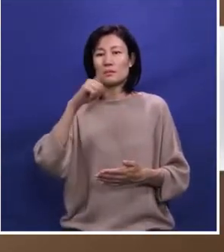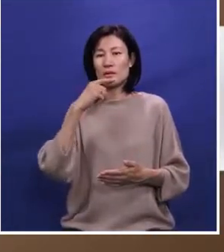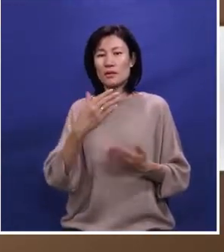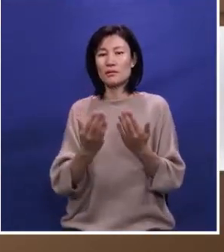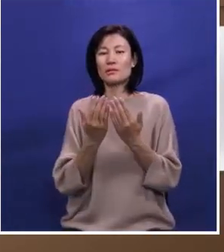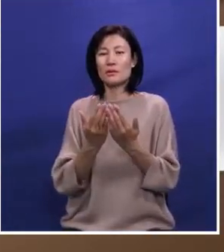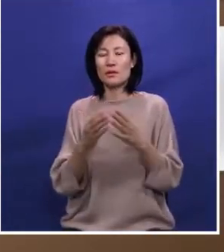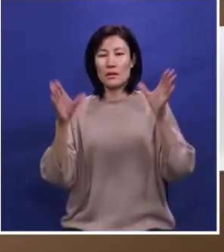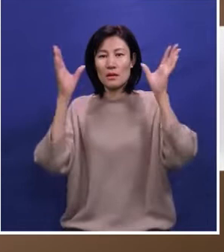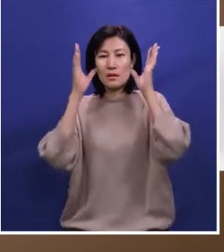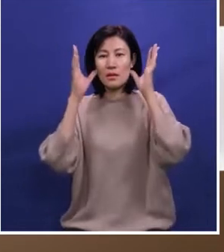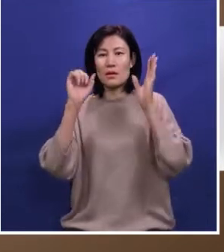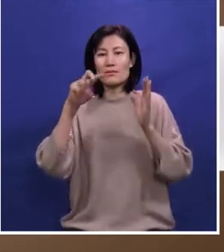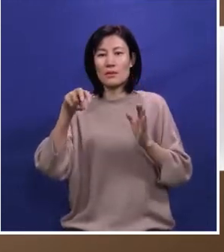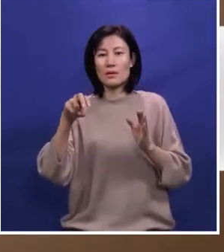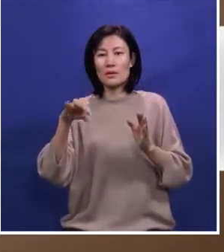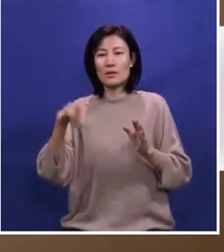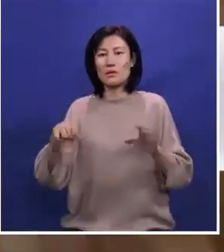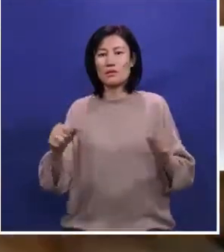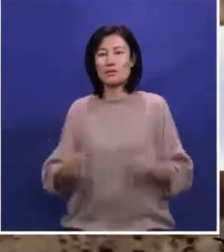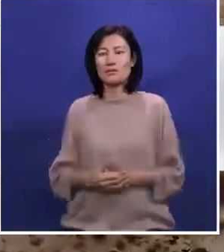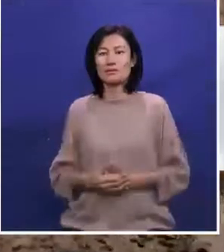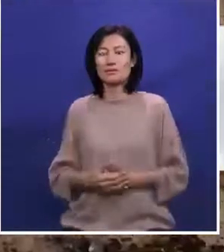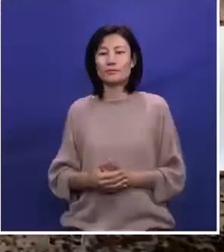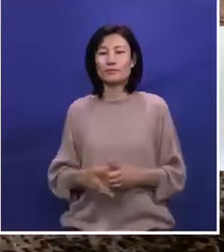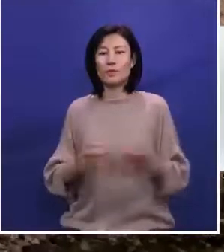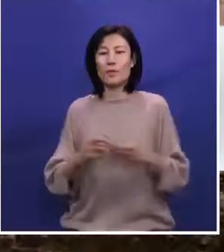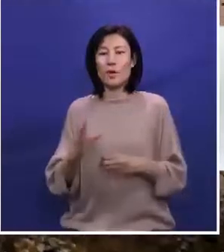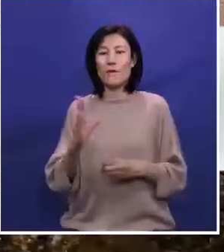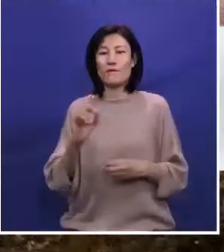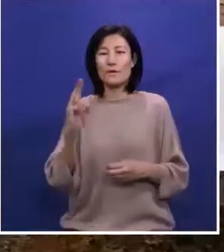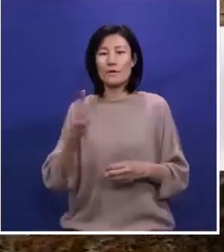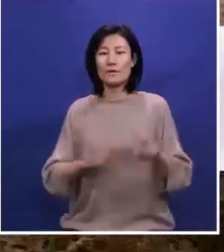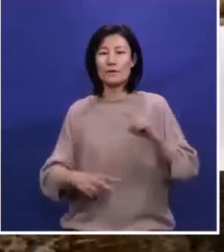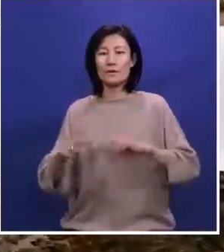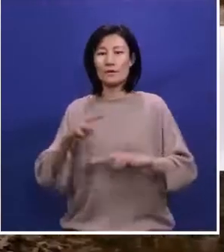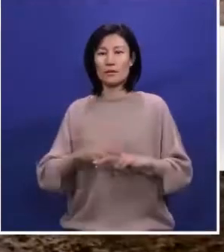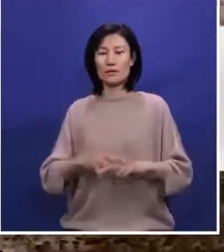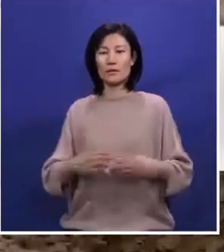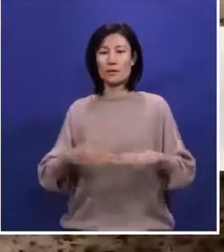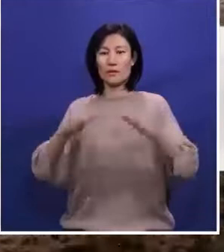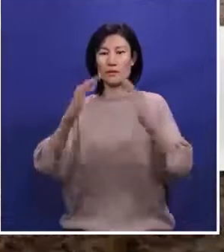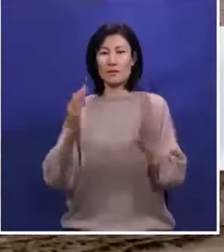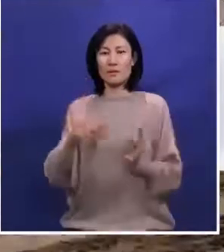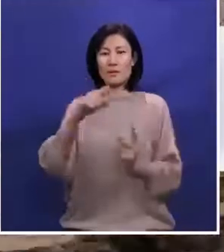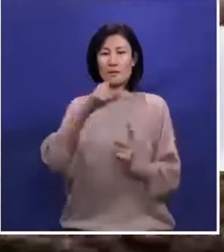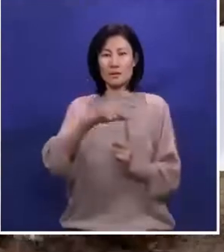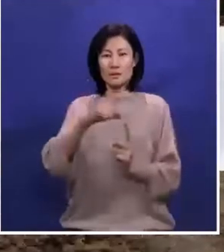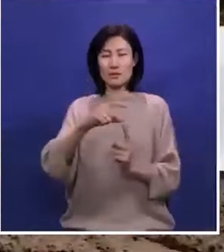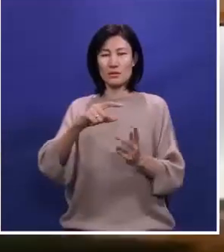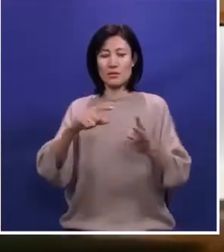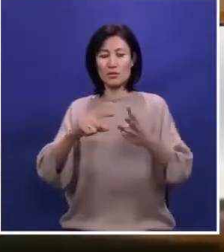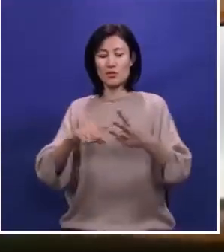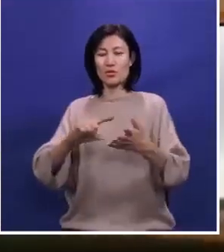кері қайтармас деген ел арасында сенім бар. 13-ші ғасырдан бері кірпіші қисаймай тұрған кесене үш бөліктен